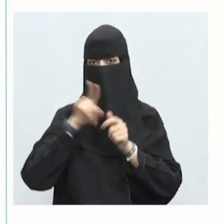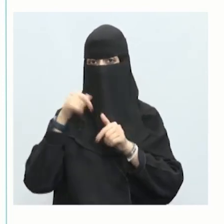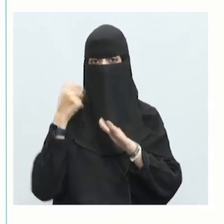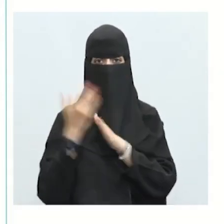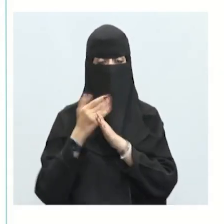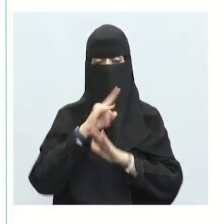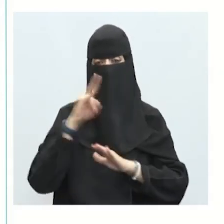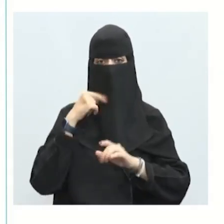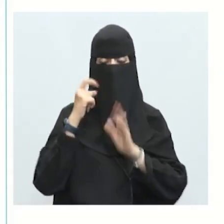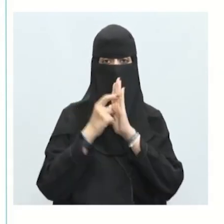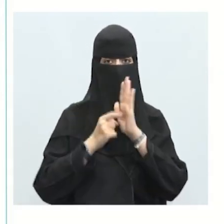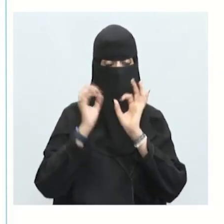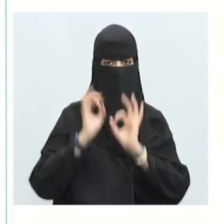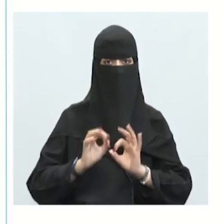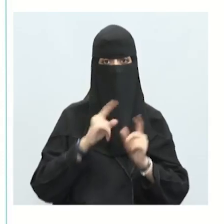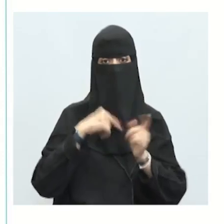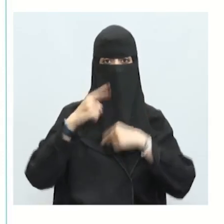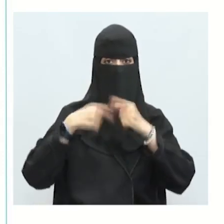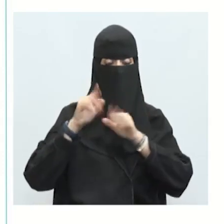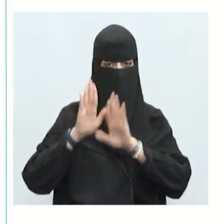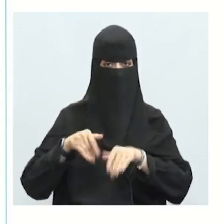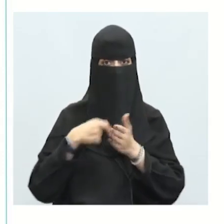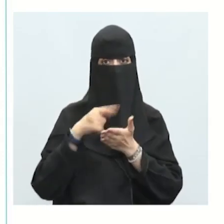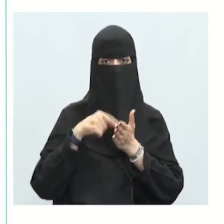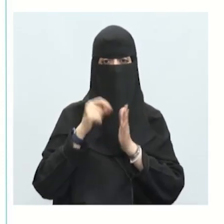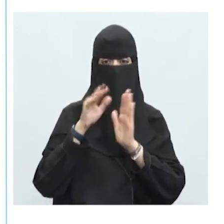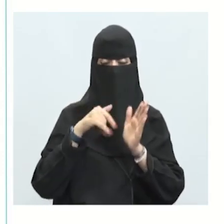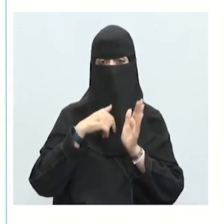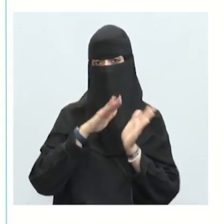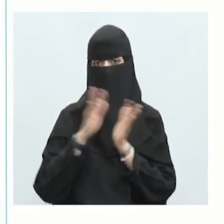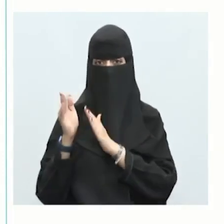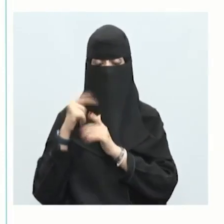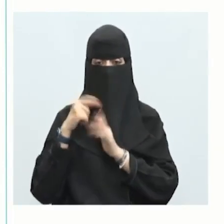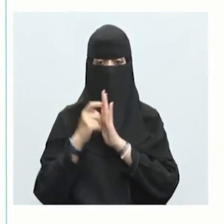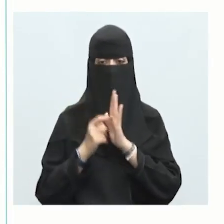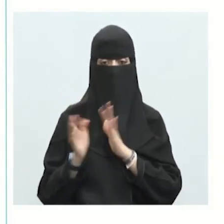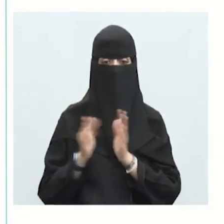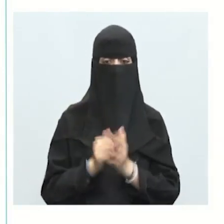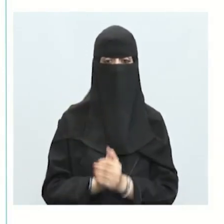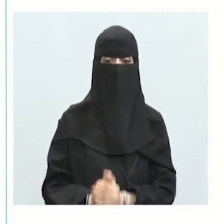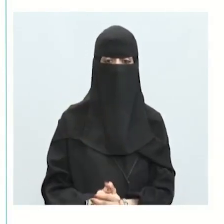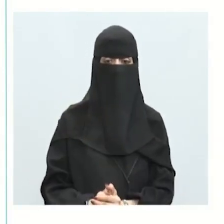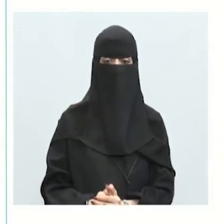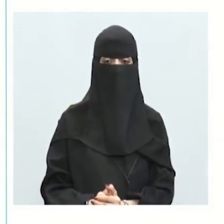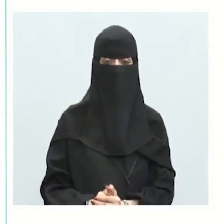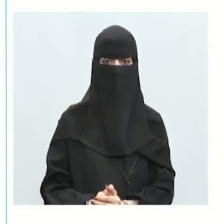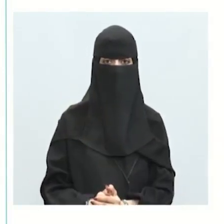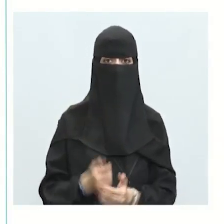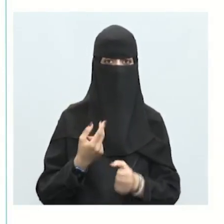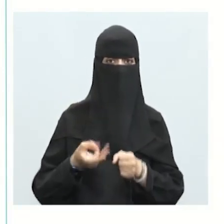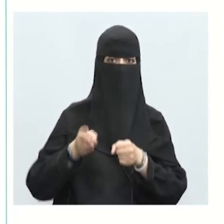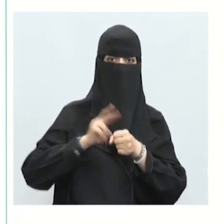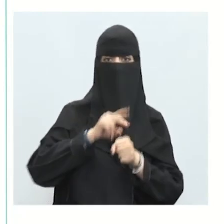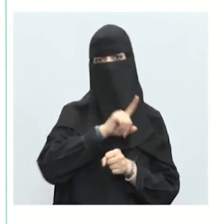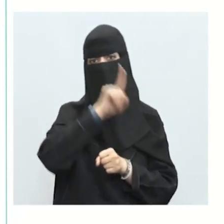يتحقق الشرط واستمر في البرمجه خارج الشرط نرجع نعود الى